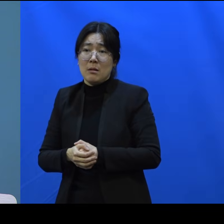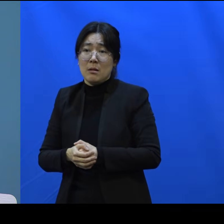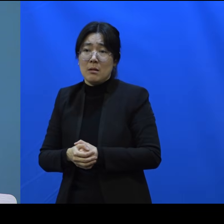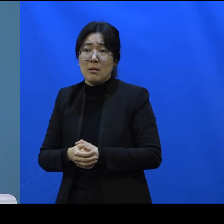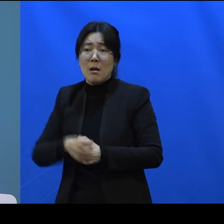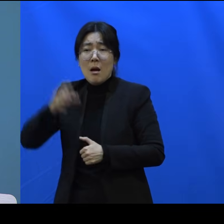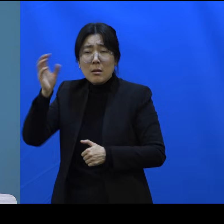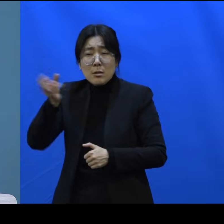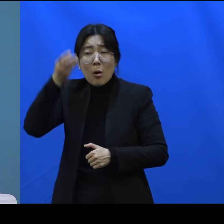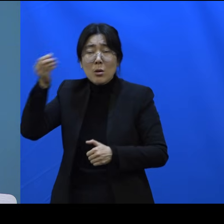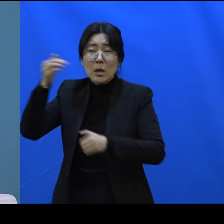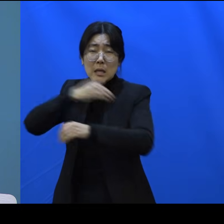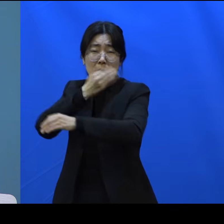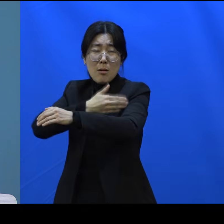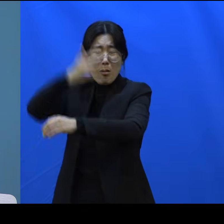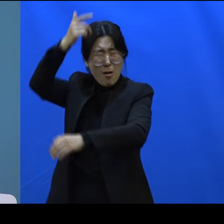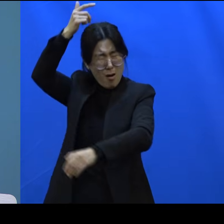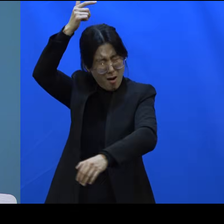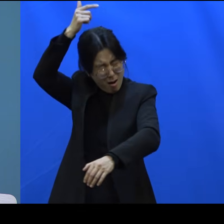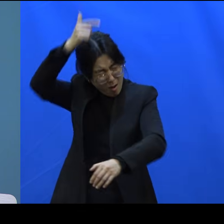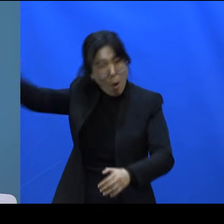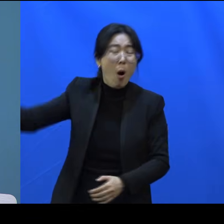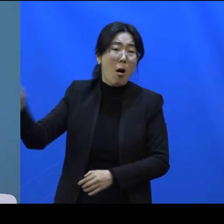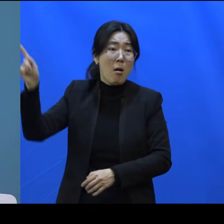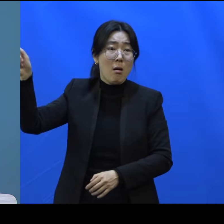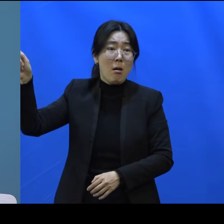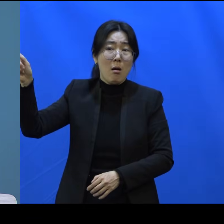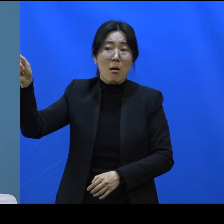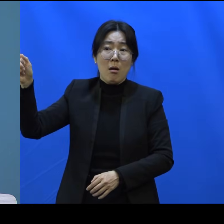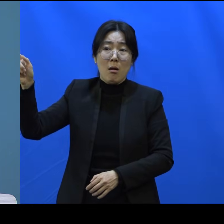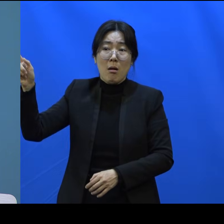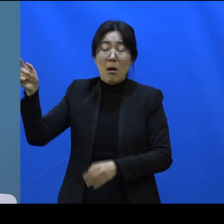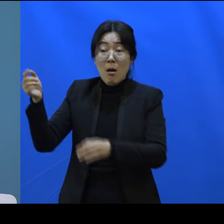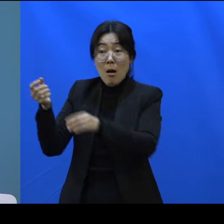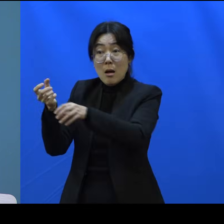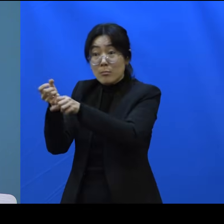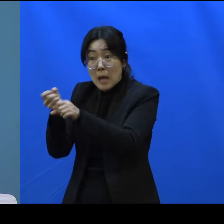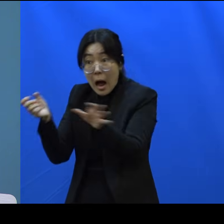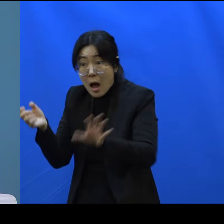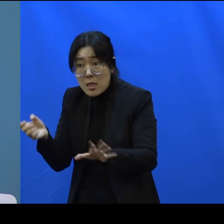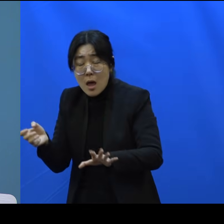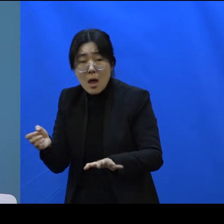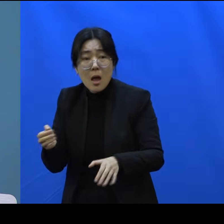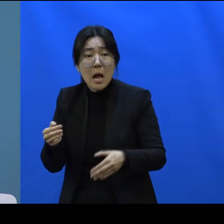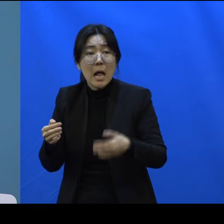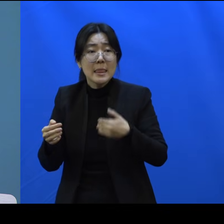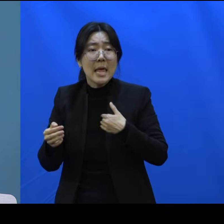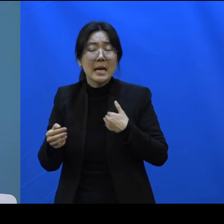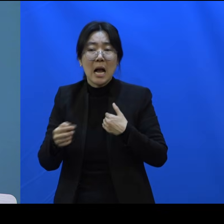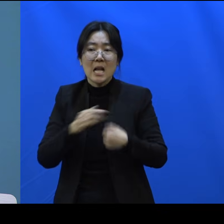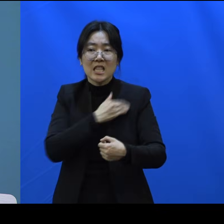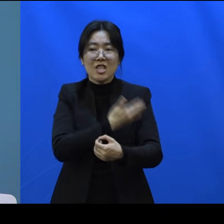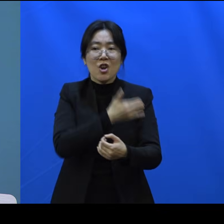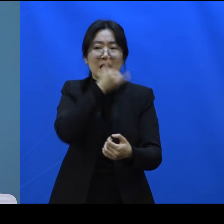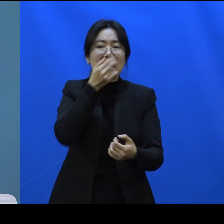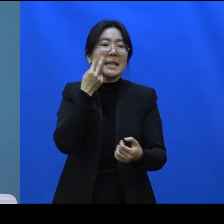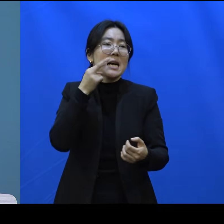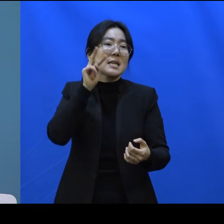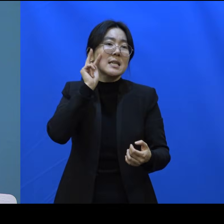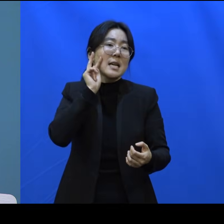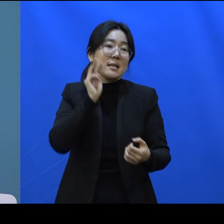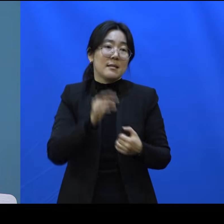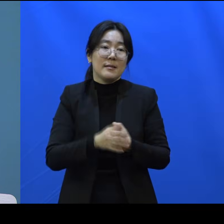성령의 능력을 간절히 의지하지 않는다면 아직도 내가 뭔가를 붙들고 있는 거예요.